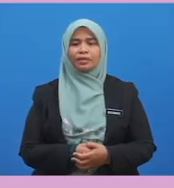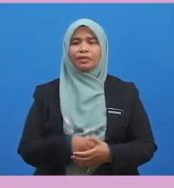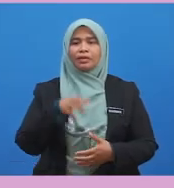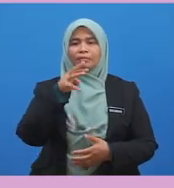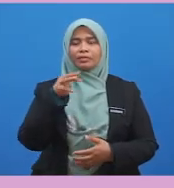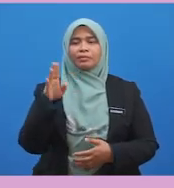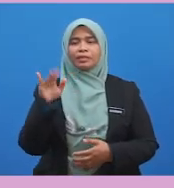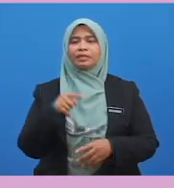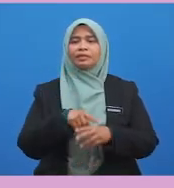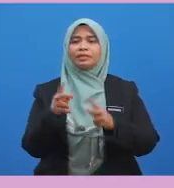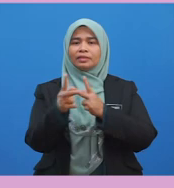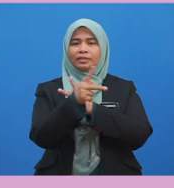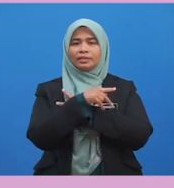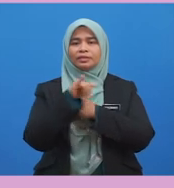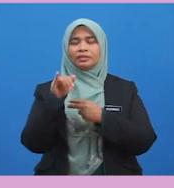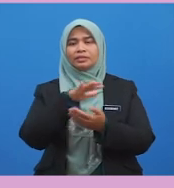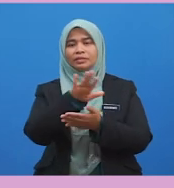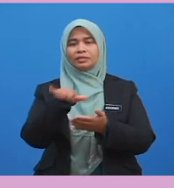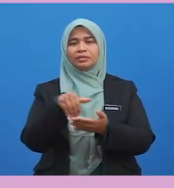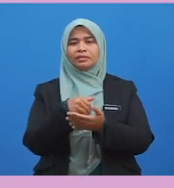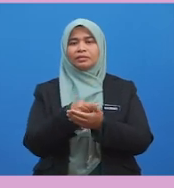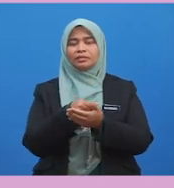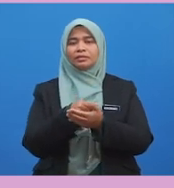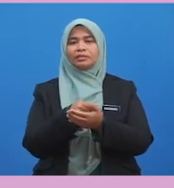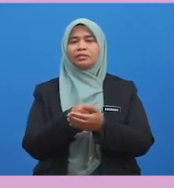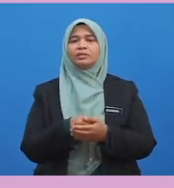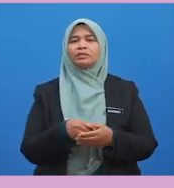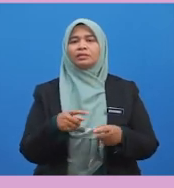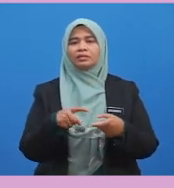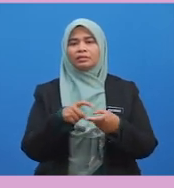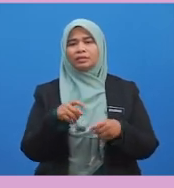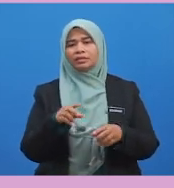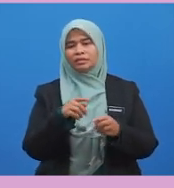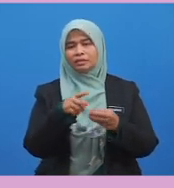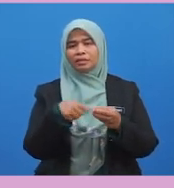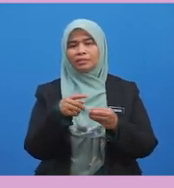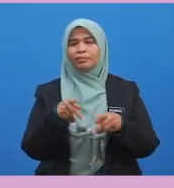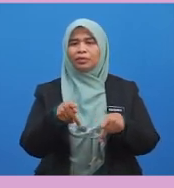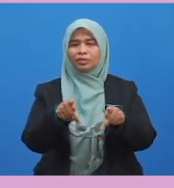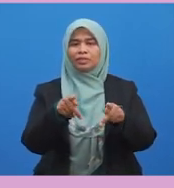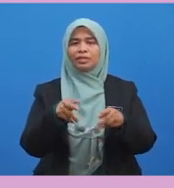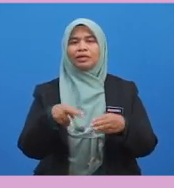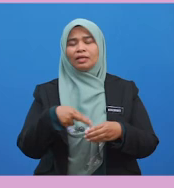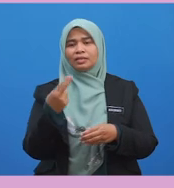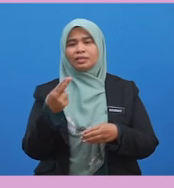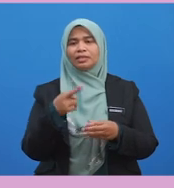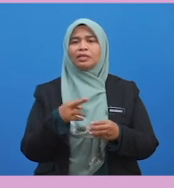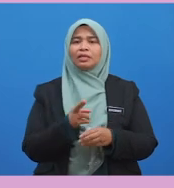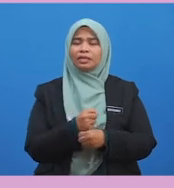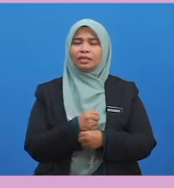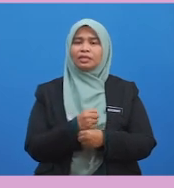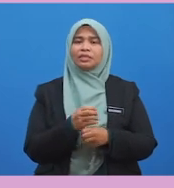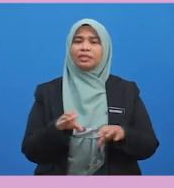Murid-murid yang dikasihi sekalian, penjanaan berkait rapat dengan proses penghasilan